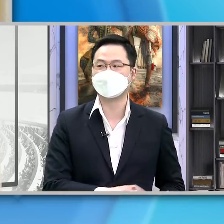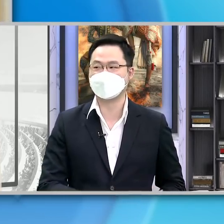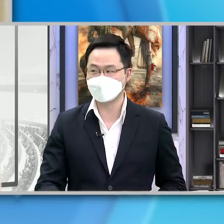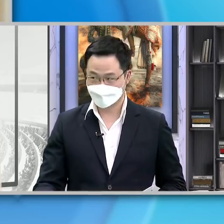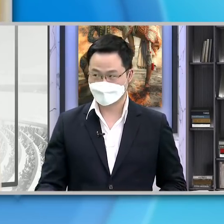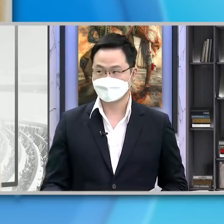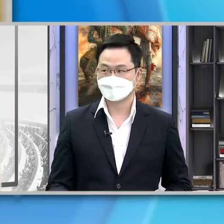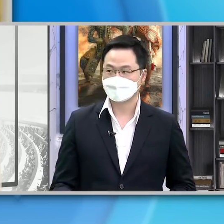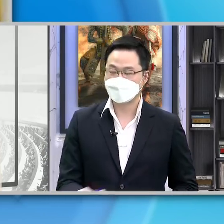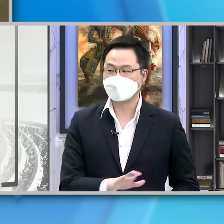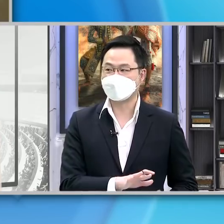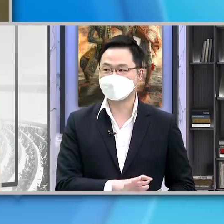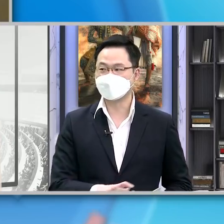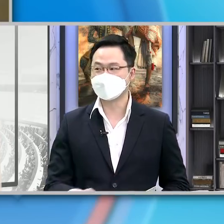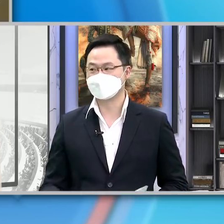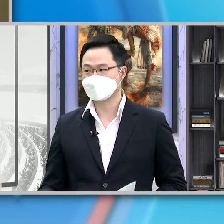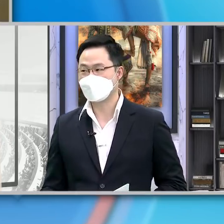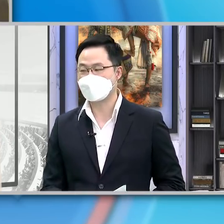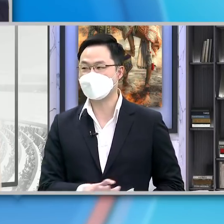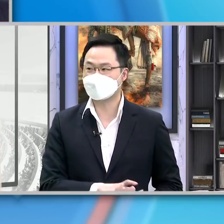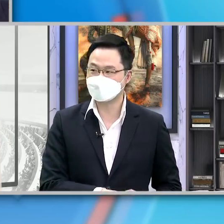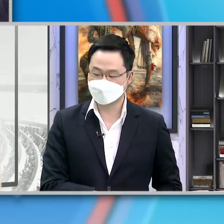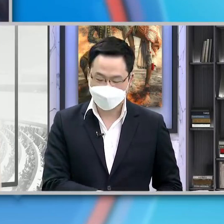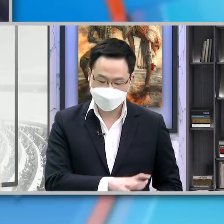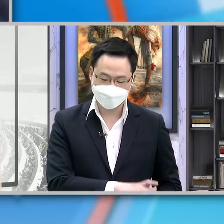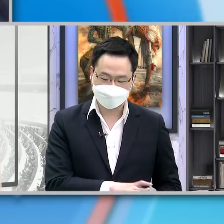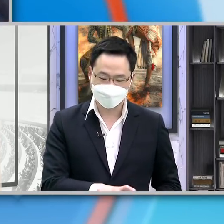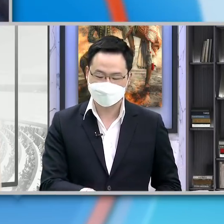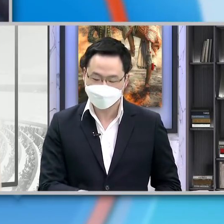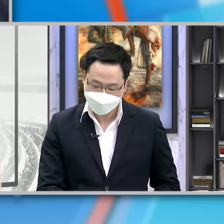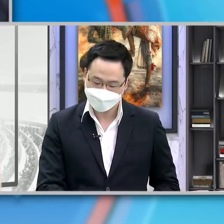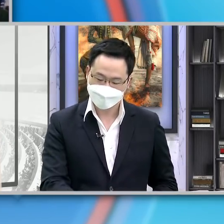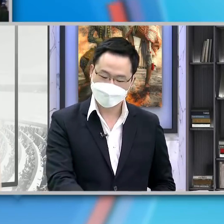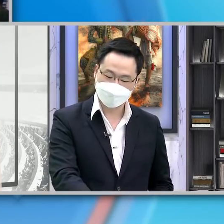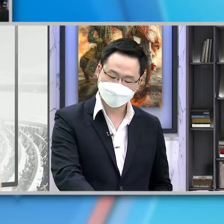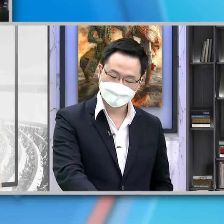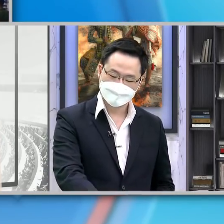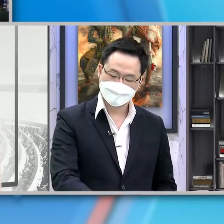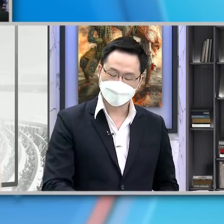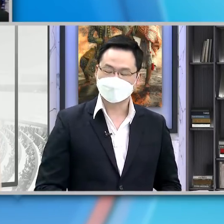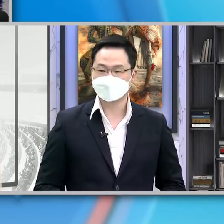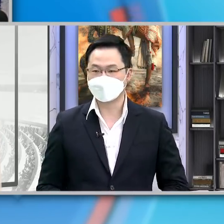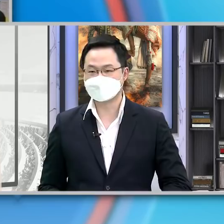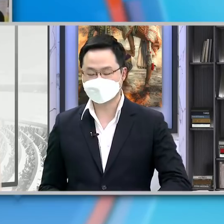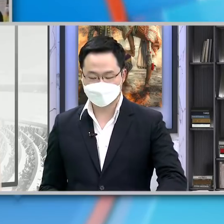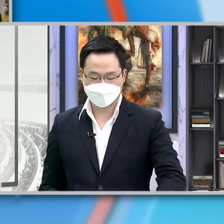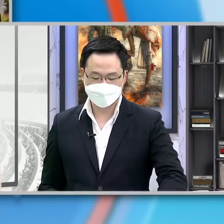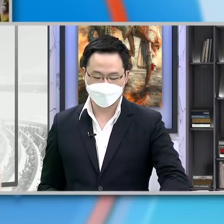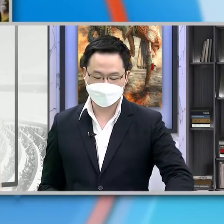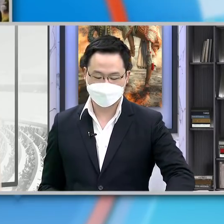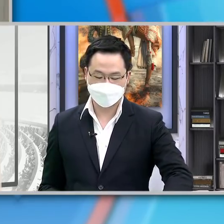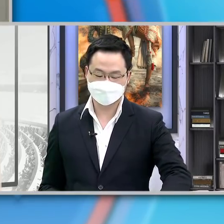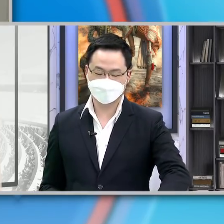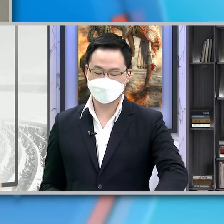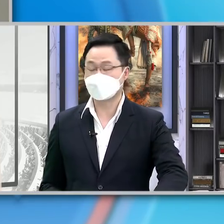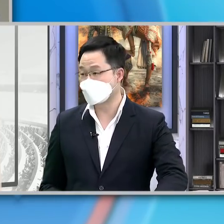ลิตไม่ขายให้ท้องถิ่นไม่ขายให้เอกชนขายให้กับรัฐต่อรัฐเท่านั้นนะครับก่อนที่ต่อมาจะเกิดกรณี